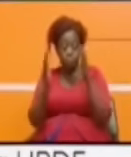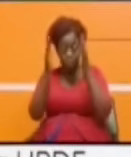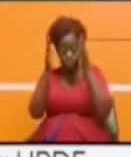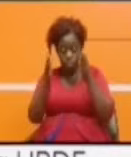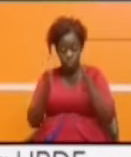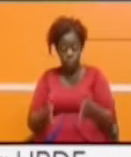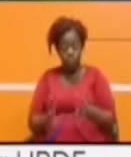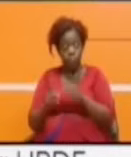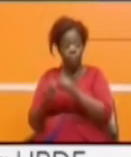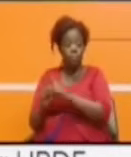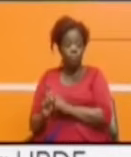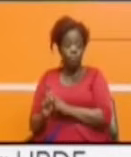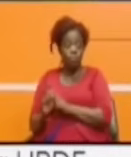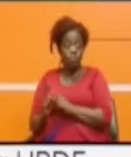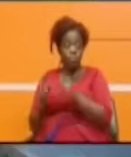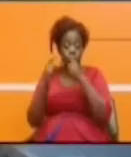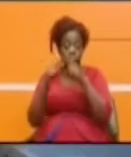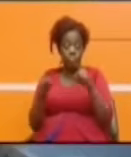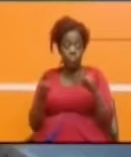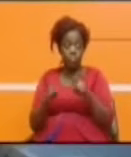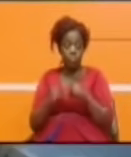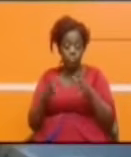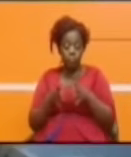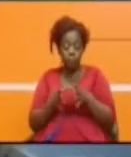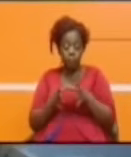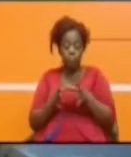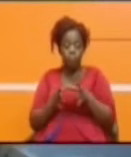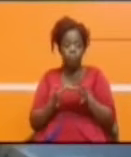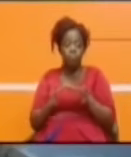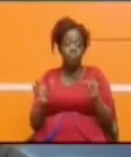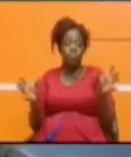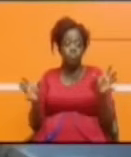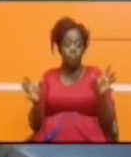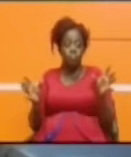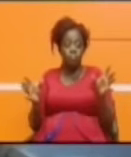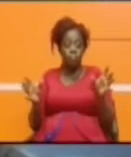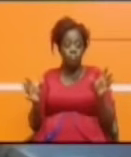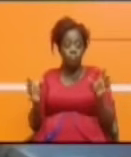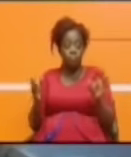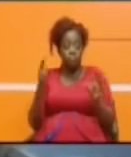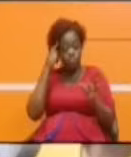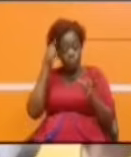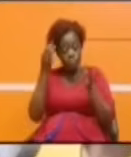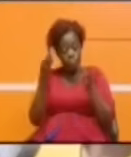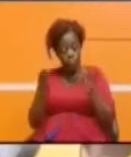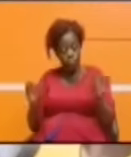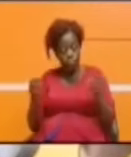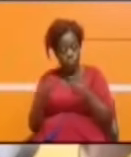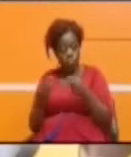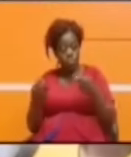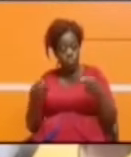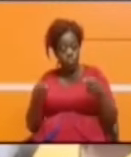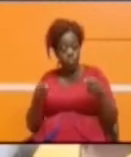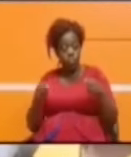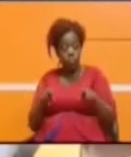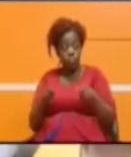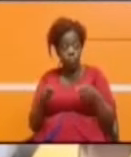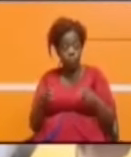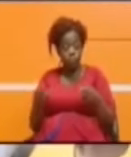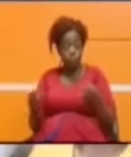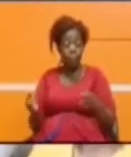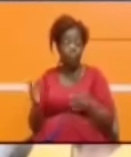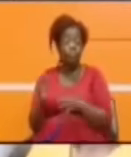security but in a more broader sense encompass freedom from threats. Minister